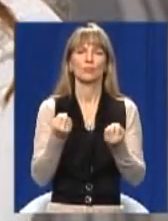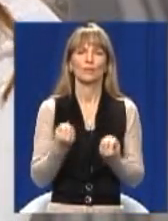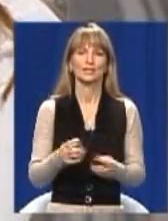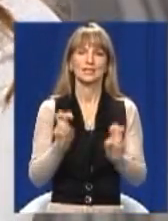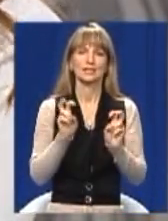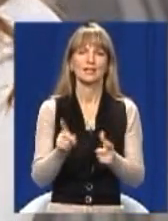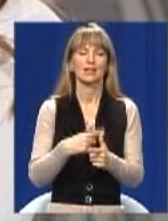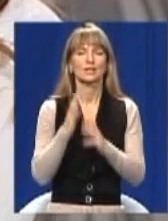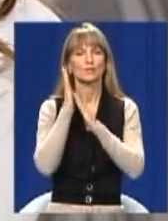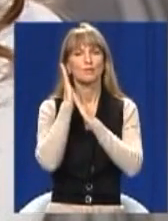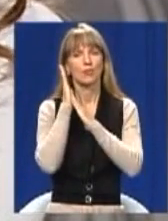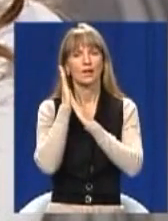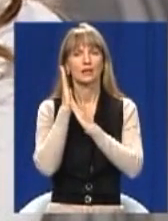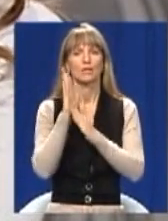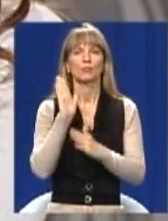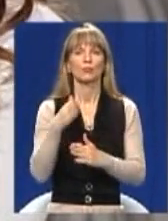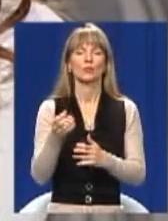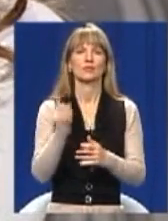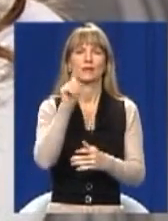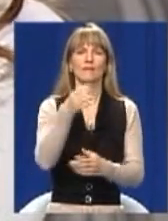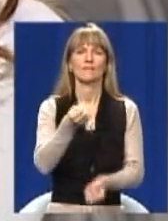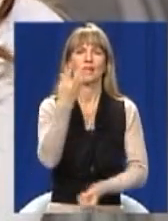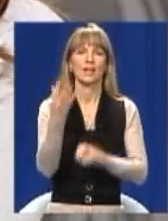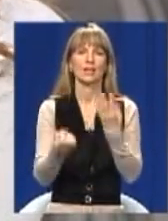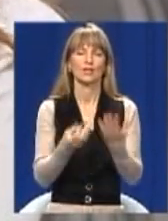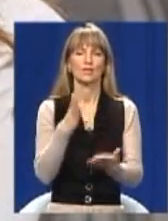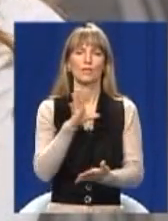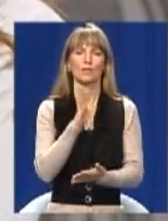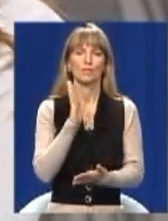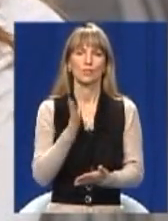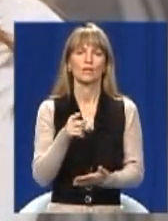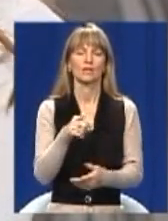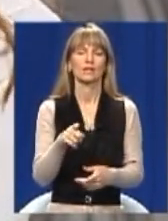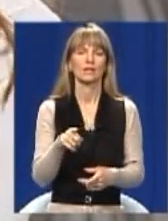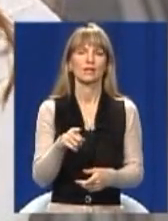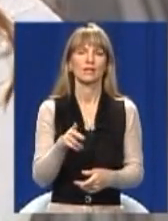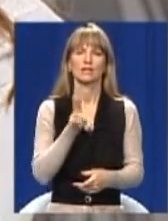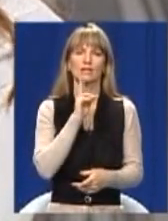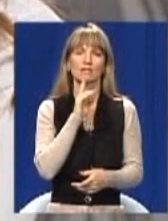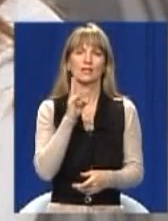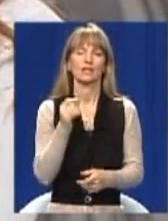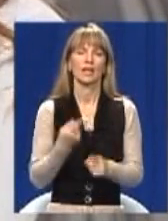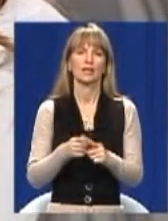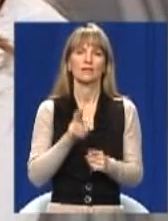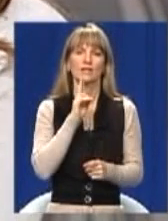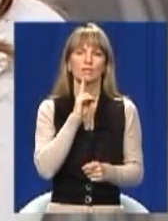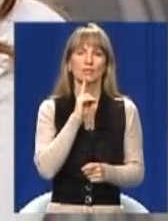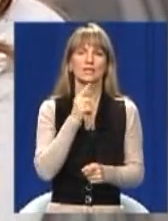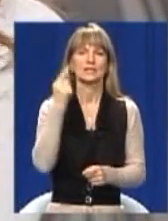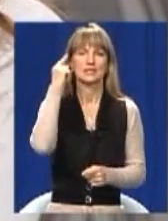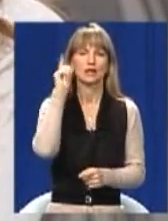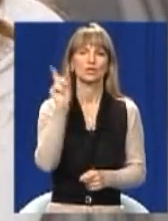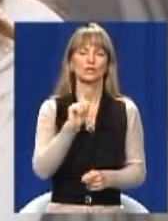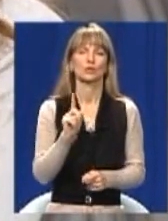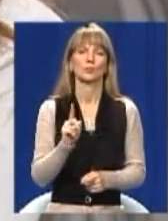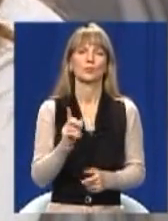або спати, і навіть буде там за вікном їхній фейерверк гучний грати, і вони не звернуть на це взагалі увагу. Mm-hmm. Знаю, що